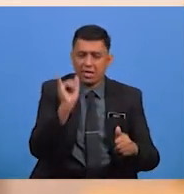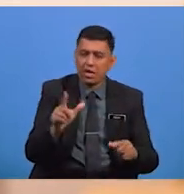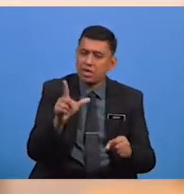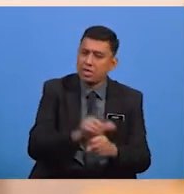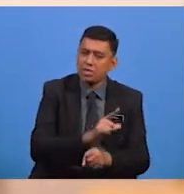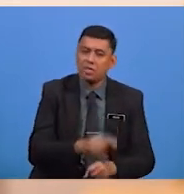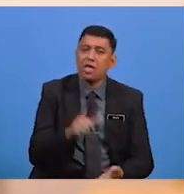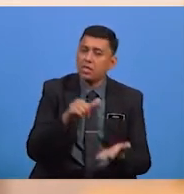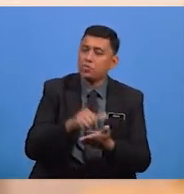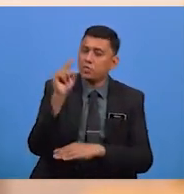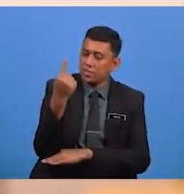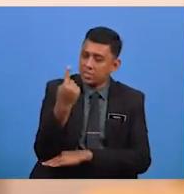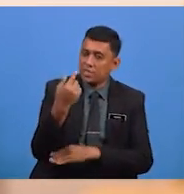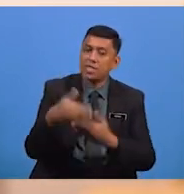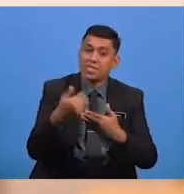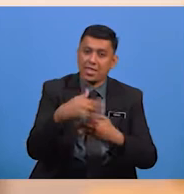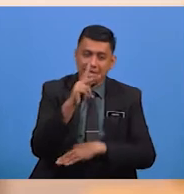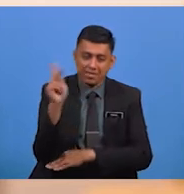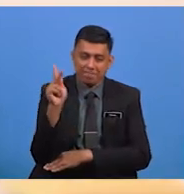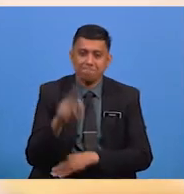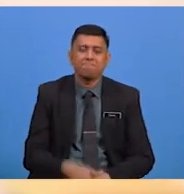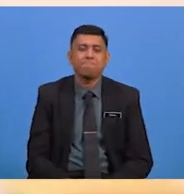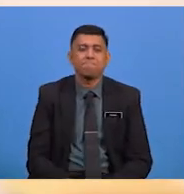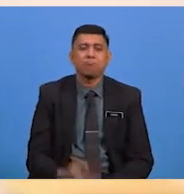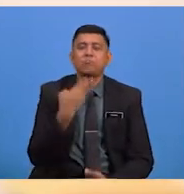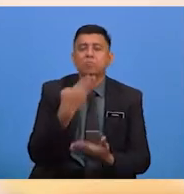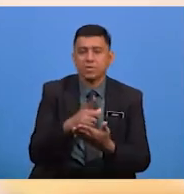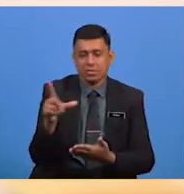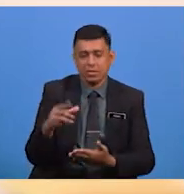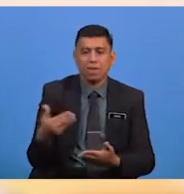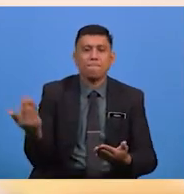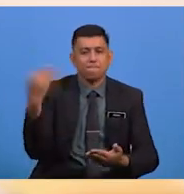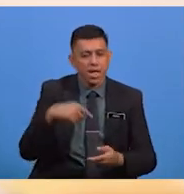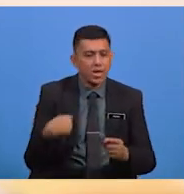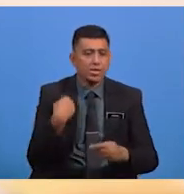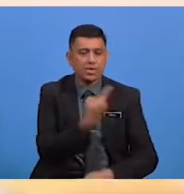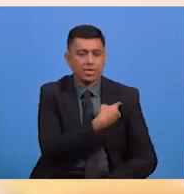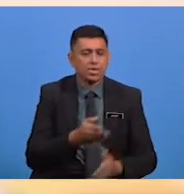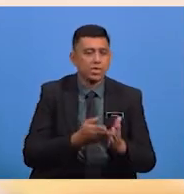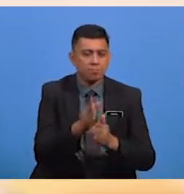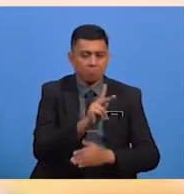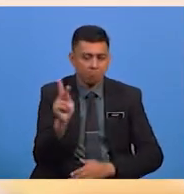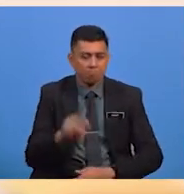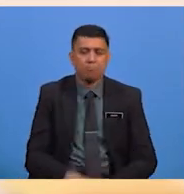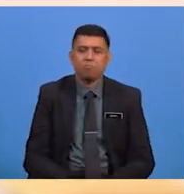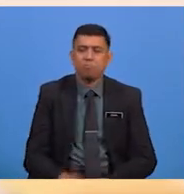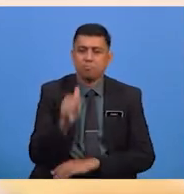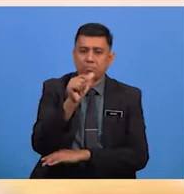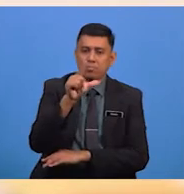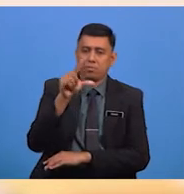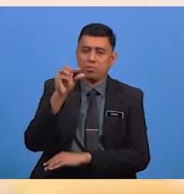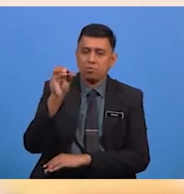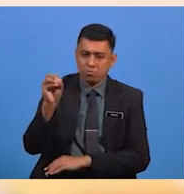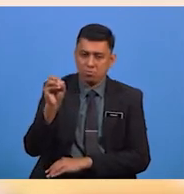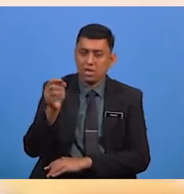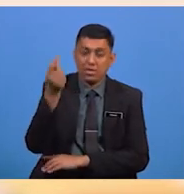lengkap. Itu sahaja. Senang kan? Baiklah, mari kita teruskan. Dengan menggunakan algoritma bubble